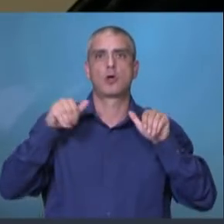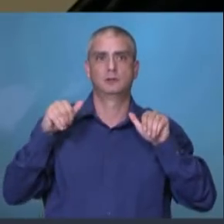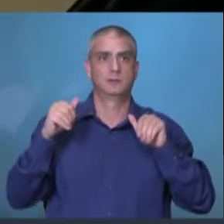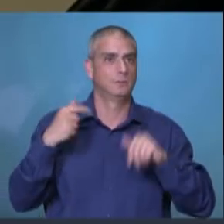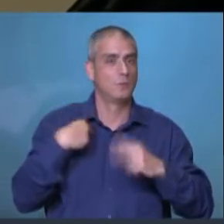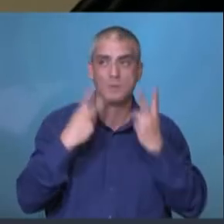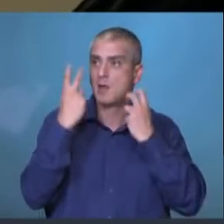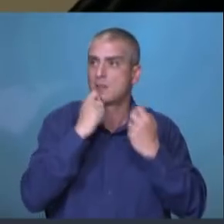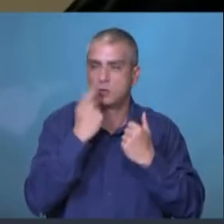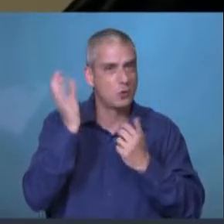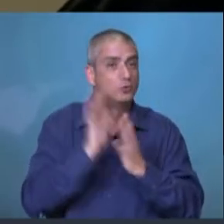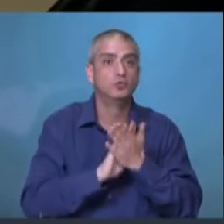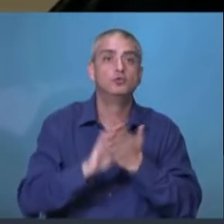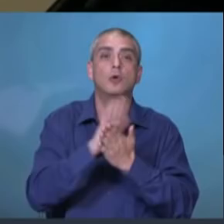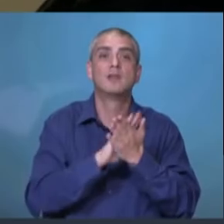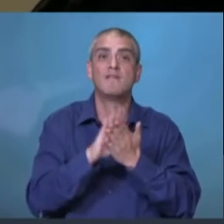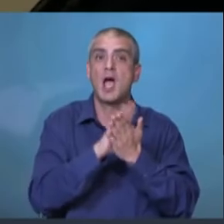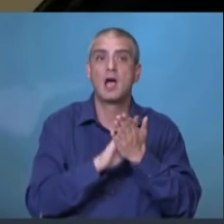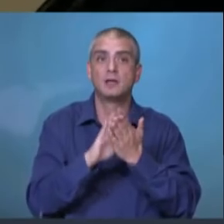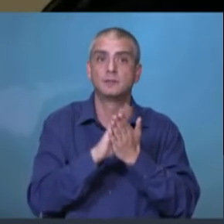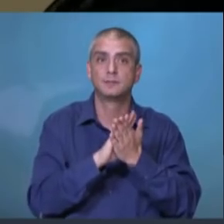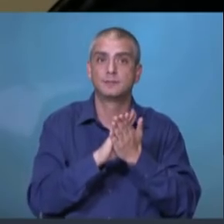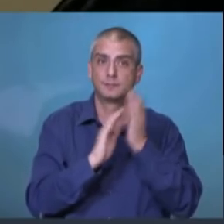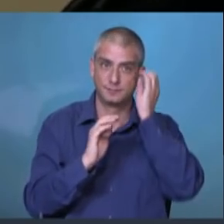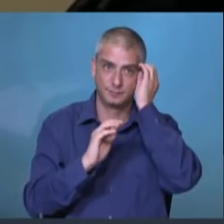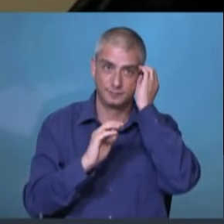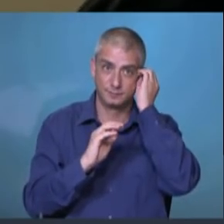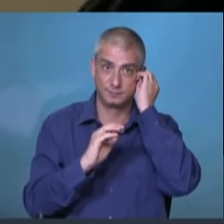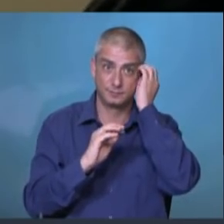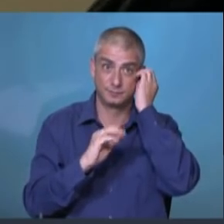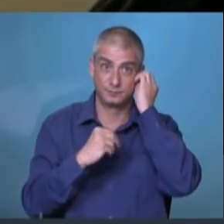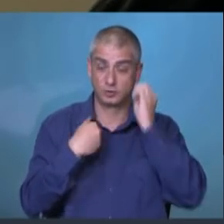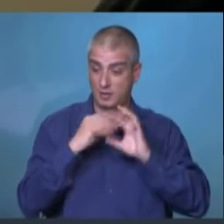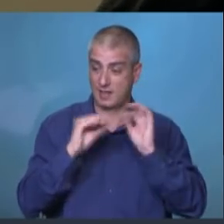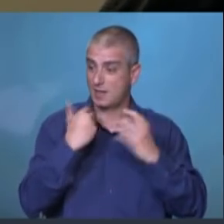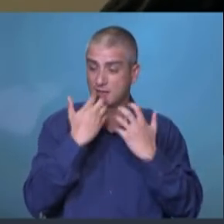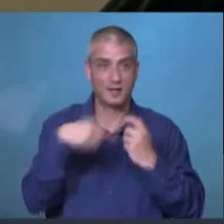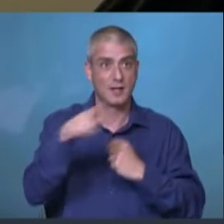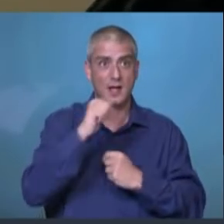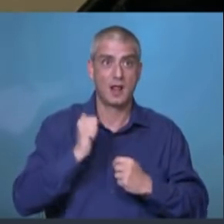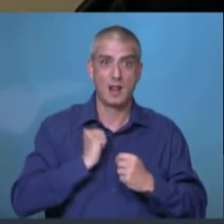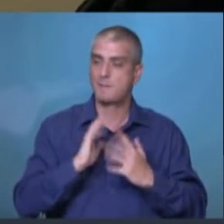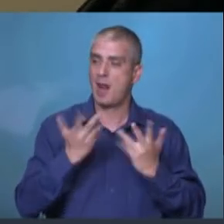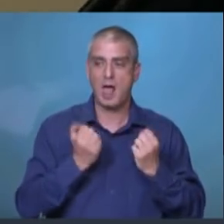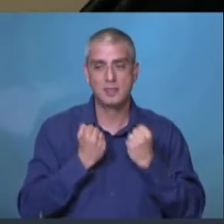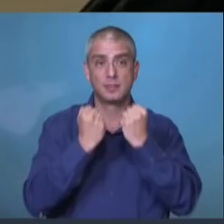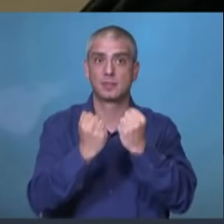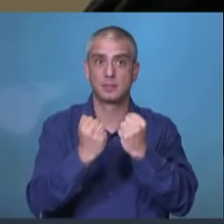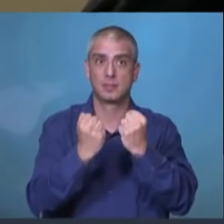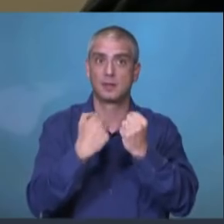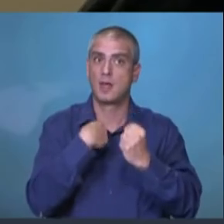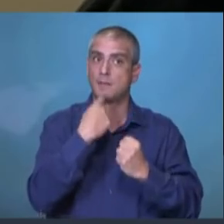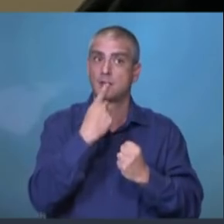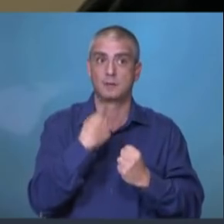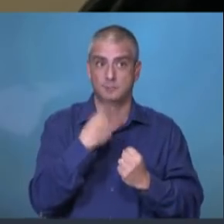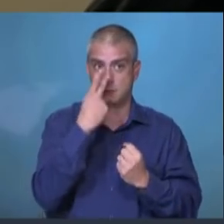מודיעין, לא היה שום דבר, עד כדי כך. כשהתחלתי לתדרך את הכוחות וסדר תנועה, אמרתי,